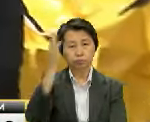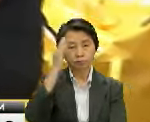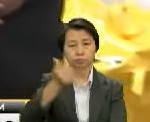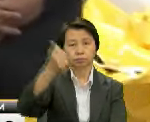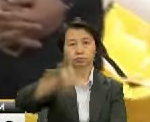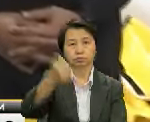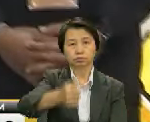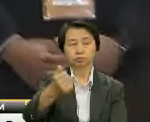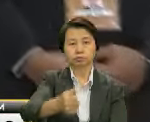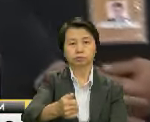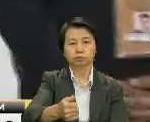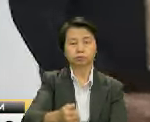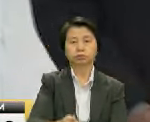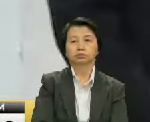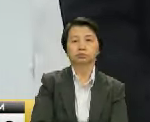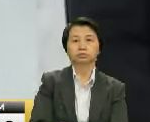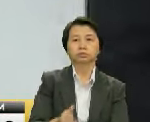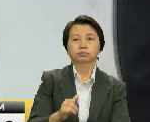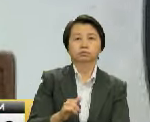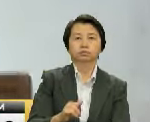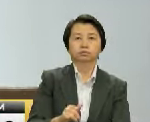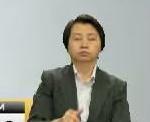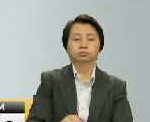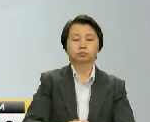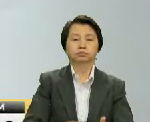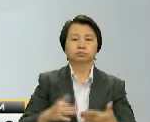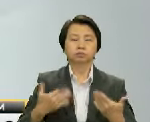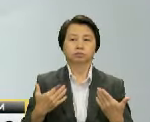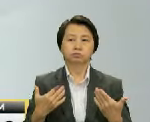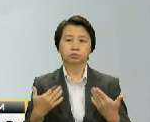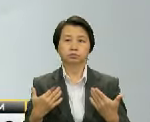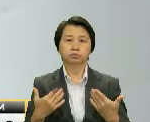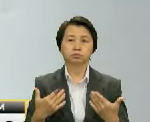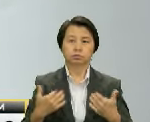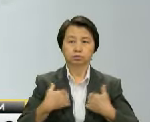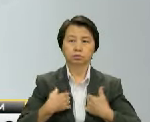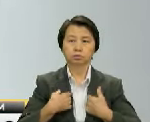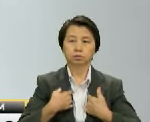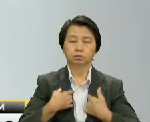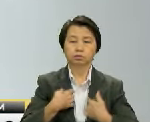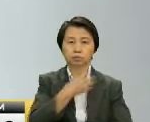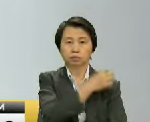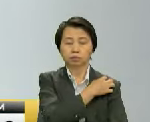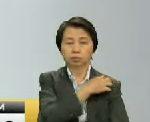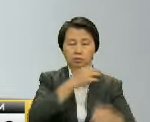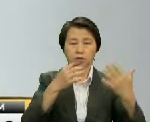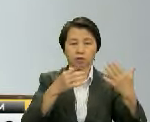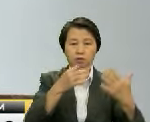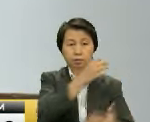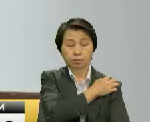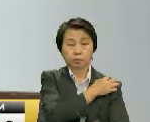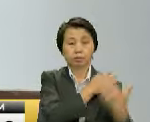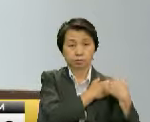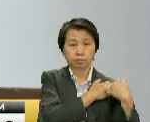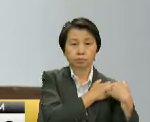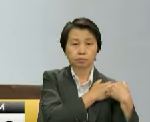Assalamualaikum warahmatullahi taala wabarakatuh dan salam sejahtera. Adalah saya selaku pegawai pengurus bagi